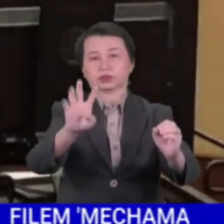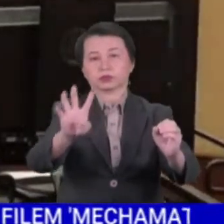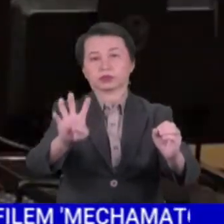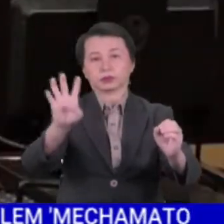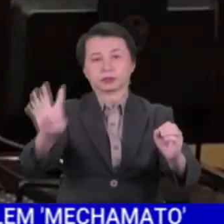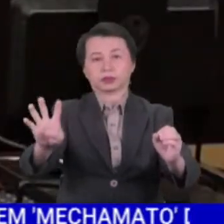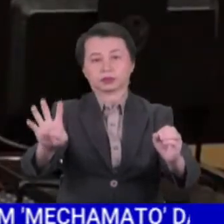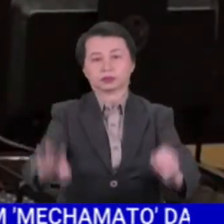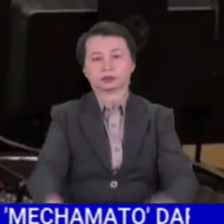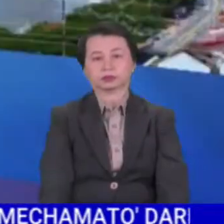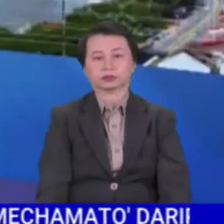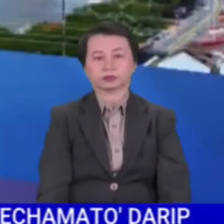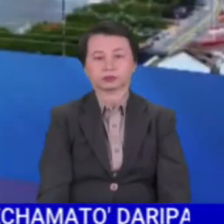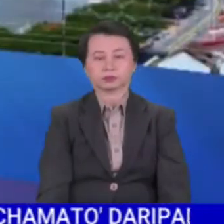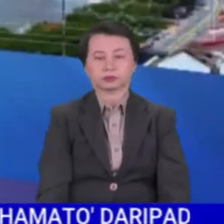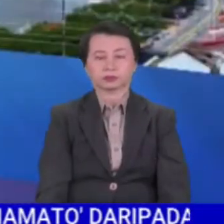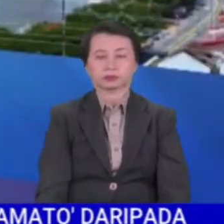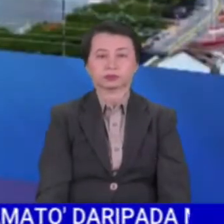085-211-244.